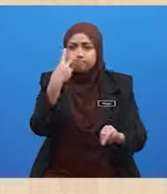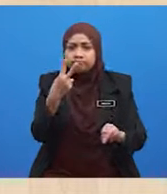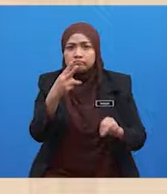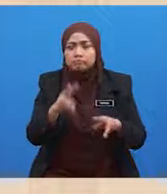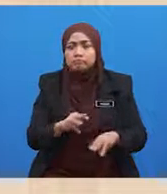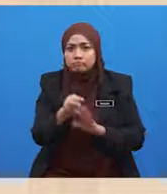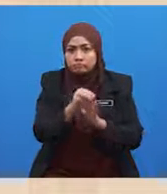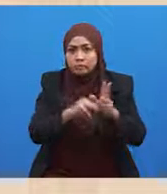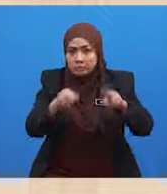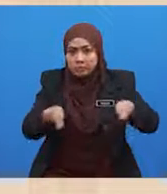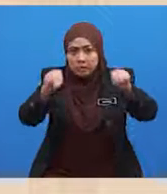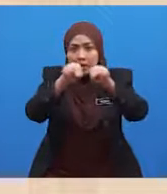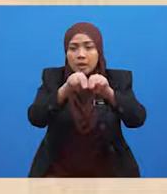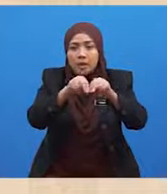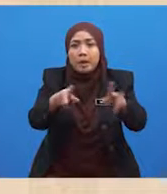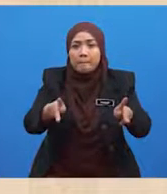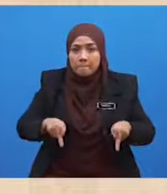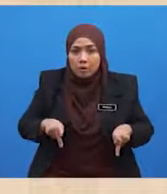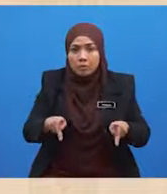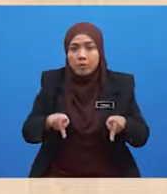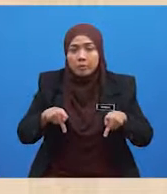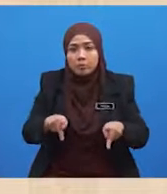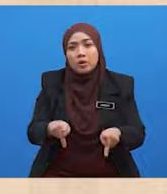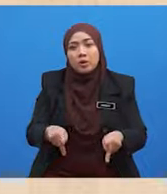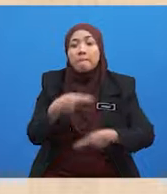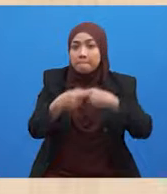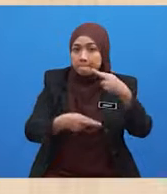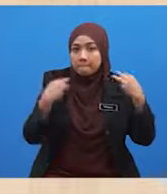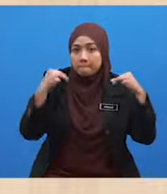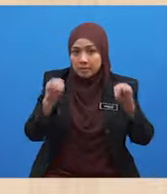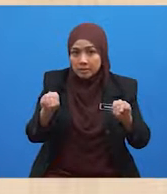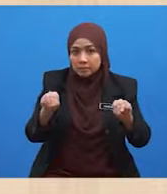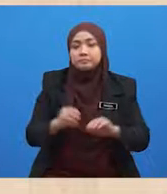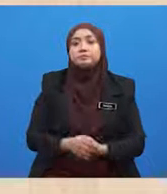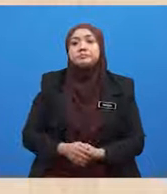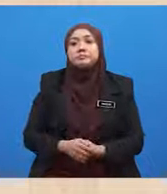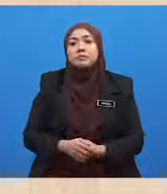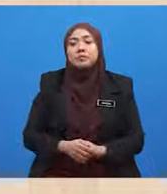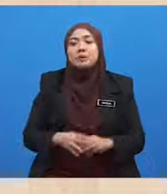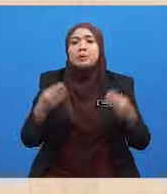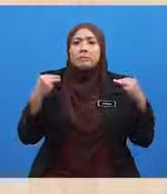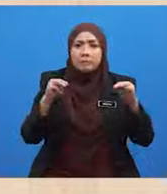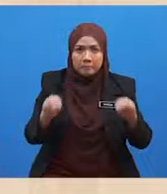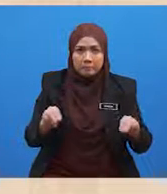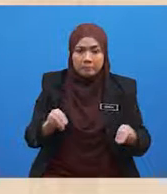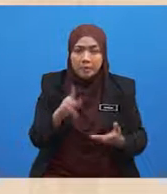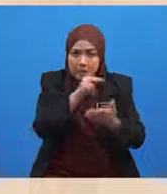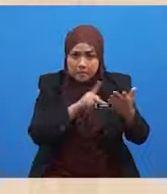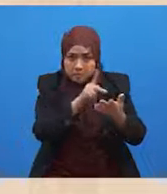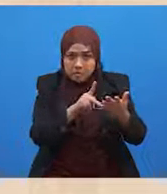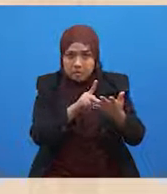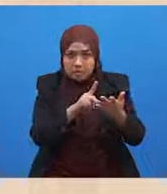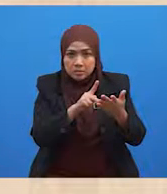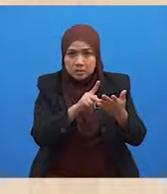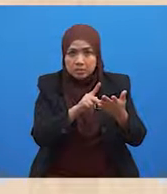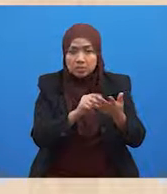pemasaran dalam peringkat ini pemasar akan mengkaji keadaan pasaran dan